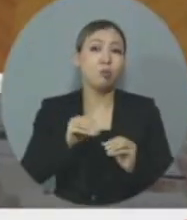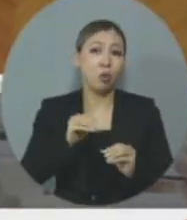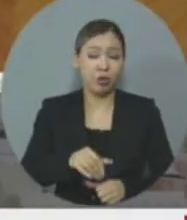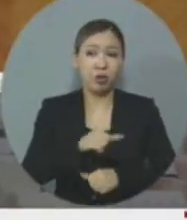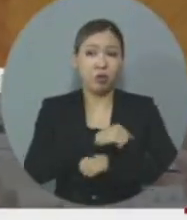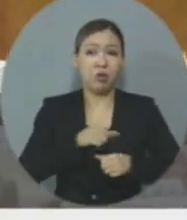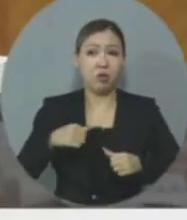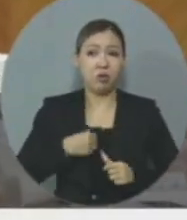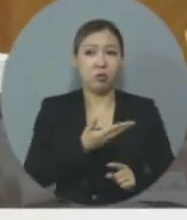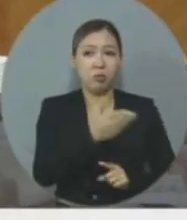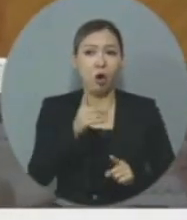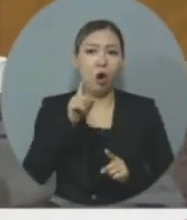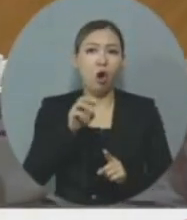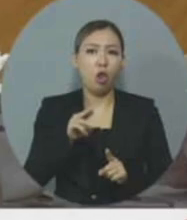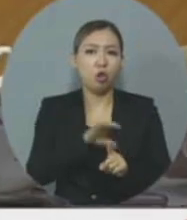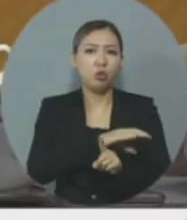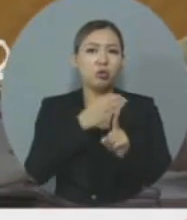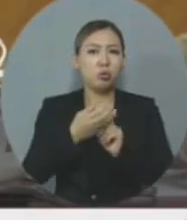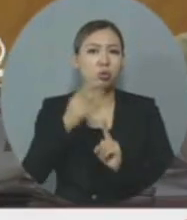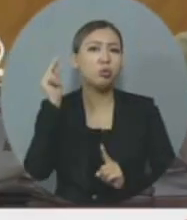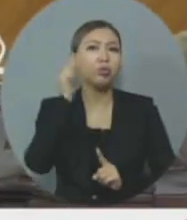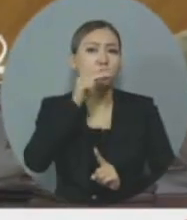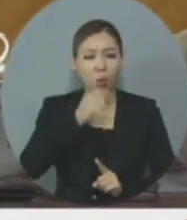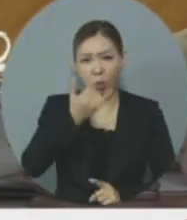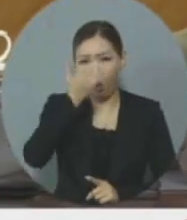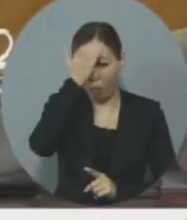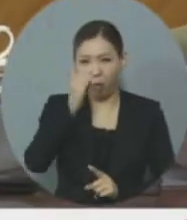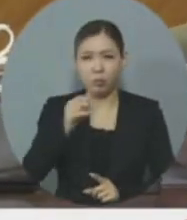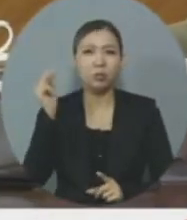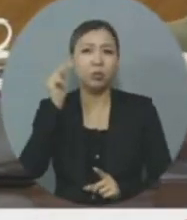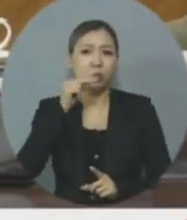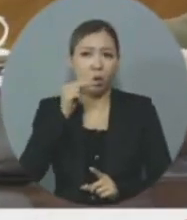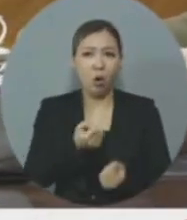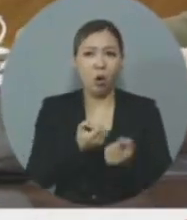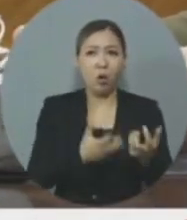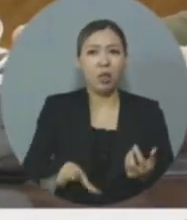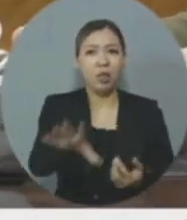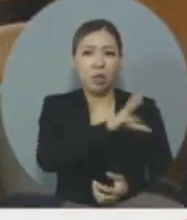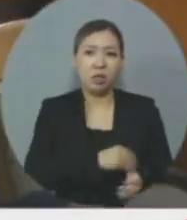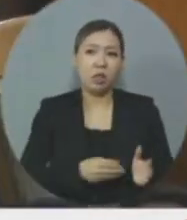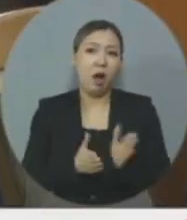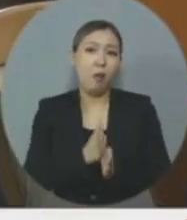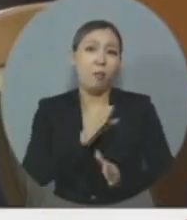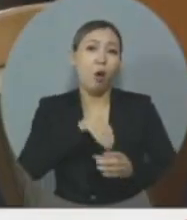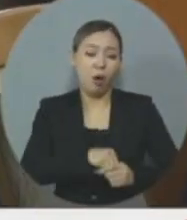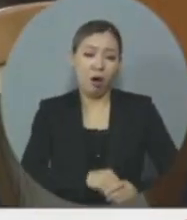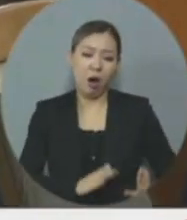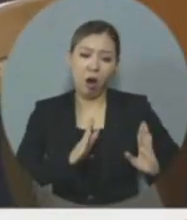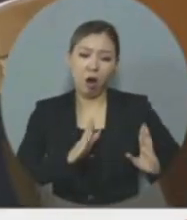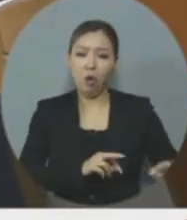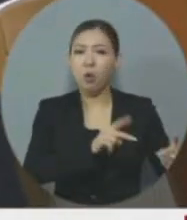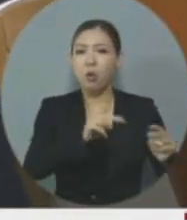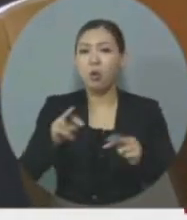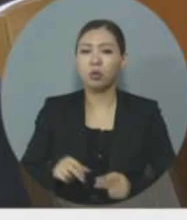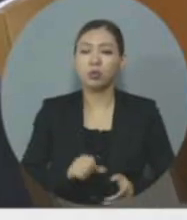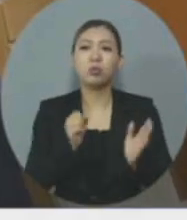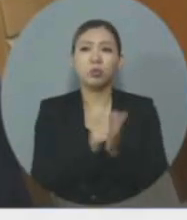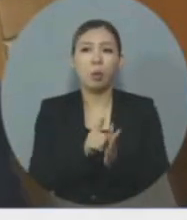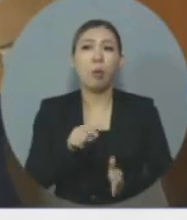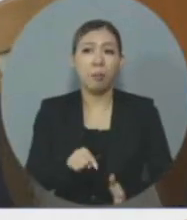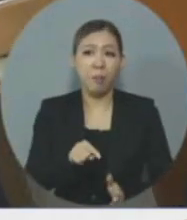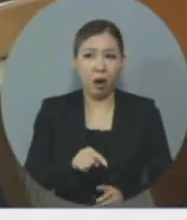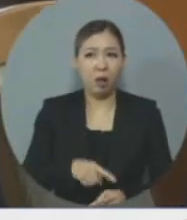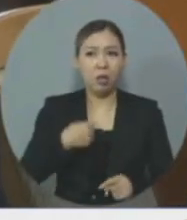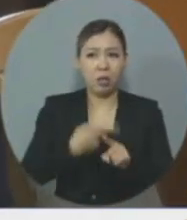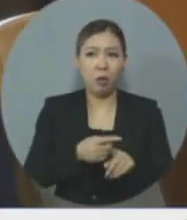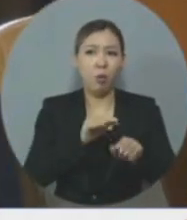иргэдийн хотын соёлыг сургах, ухамсарыг дэвшүүлэх, төр бүгдийн шийдгээс илүү олон нийтийн хамтын оролцоо хандлагыг өөрчлөх асуудал чухал байгаа гэлээ. За эцэст нь